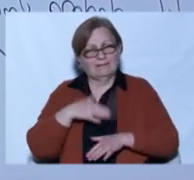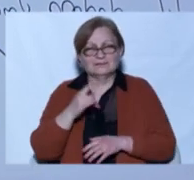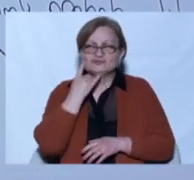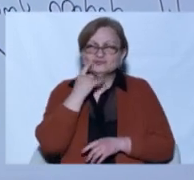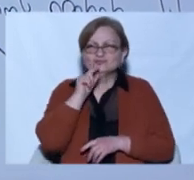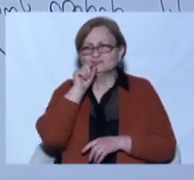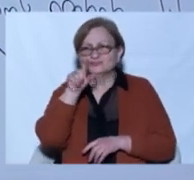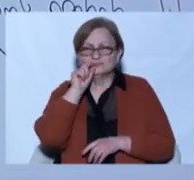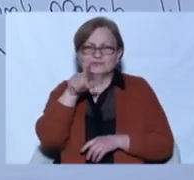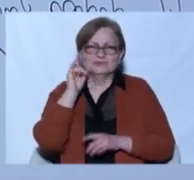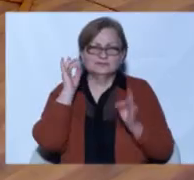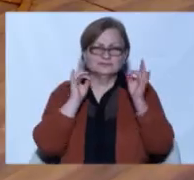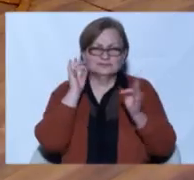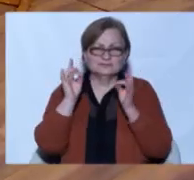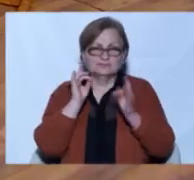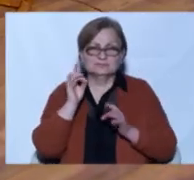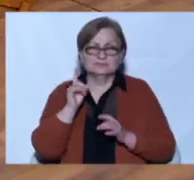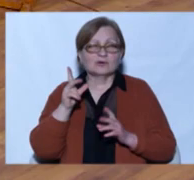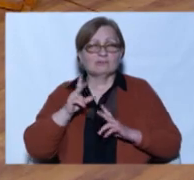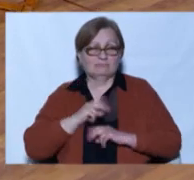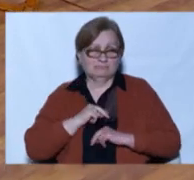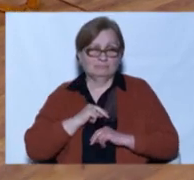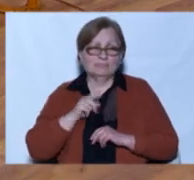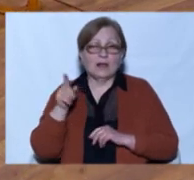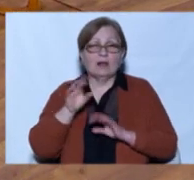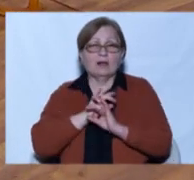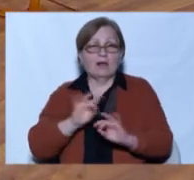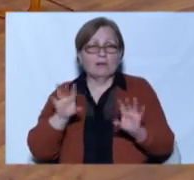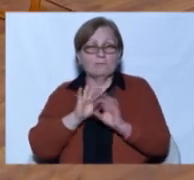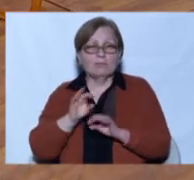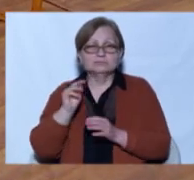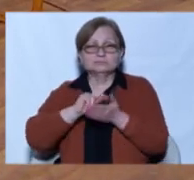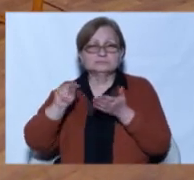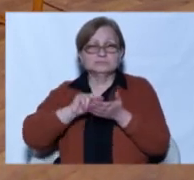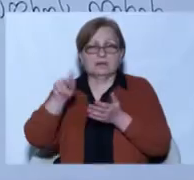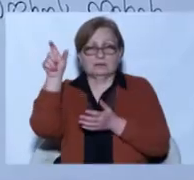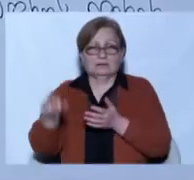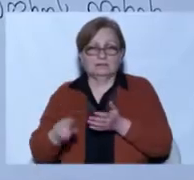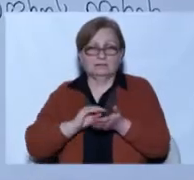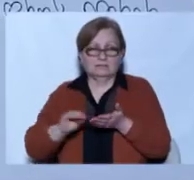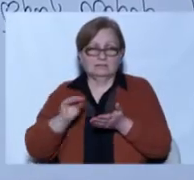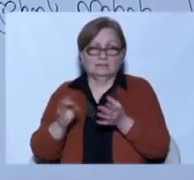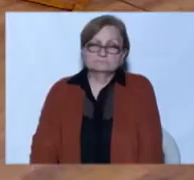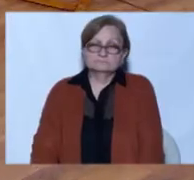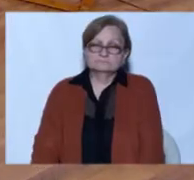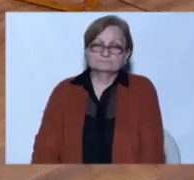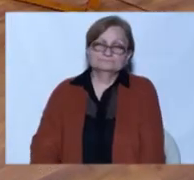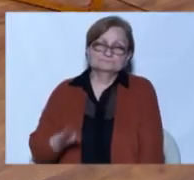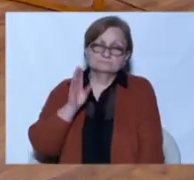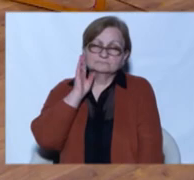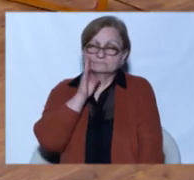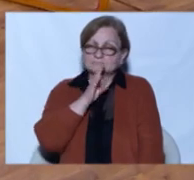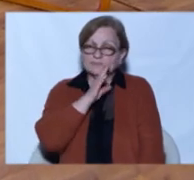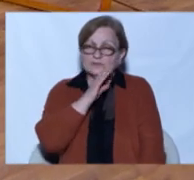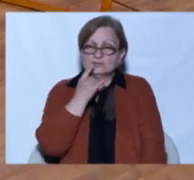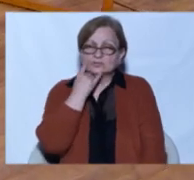ჭიკჭიკებს მადლიერების ნიშნად. ამ ამბავს ყვება ავტორი. ის, ხო? ასე გვიყვება ჩიტზე. საინტერესოა